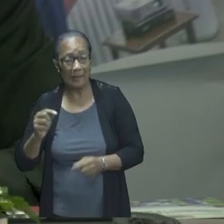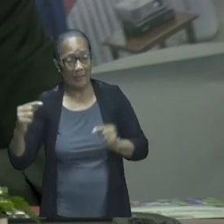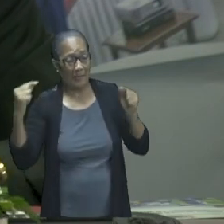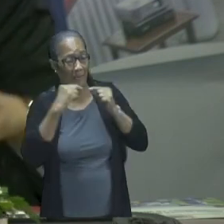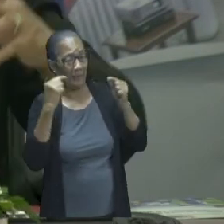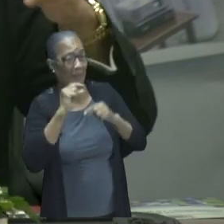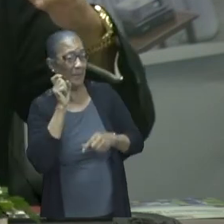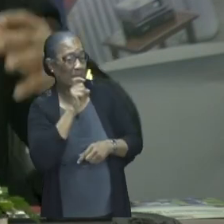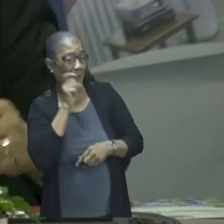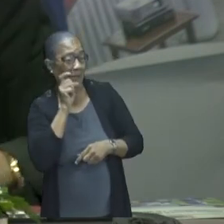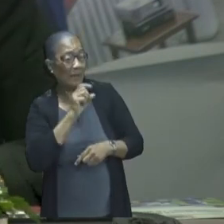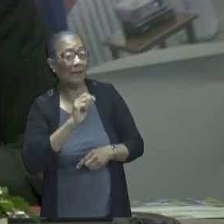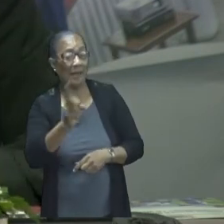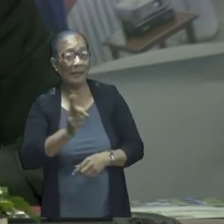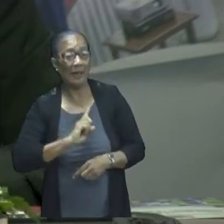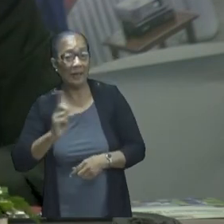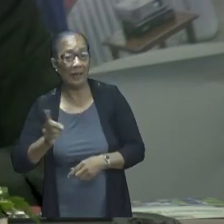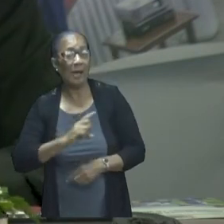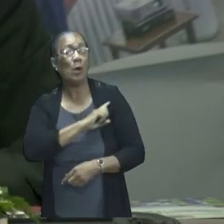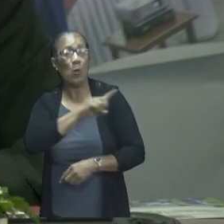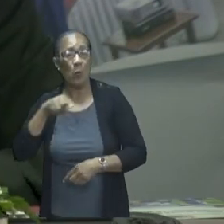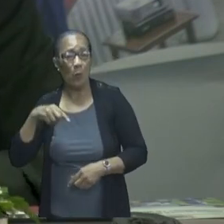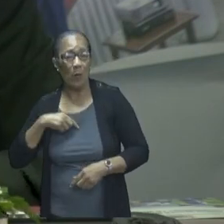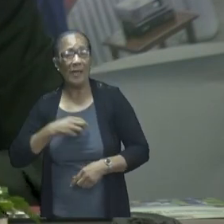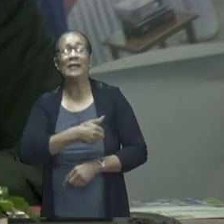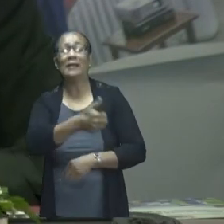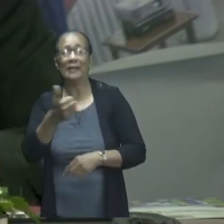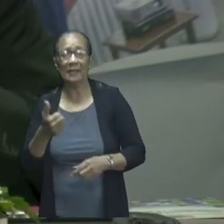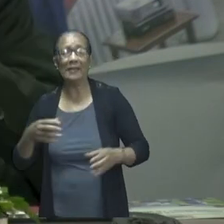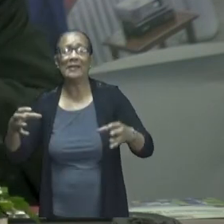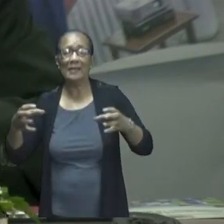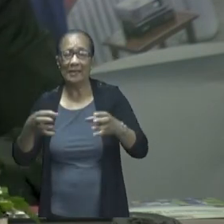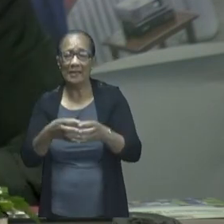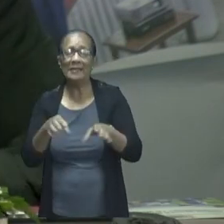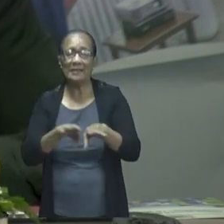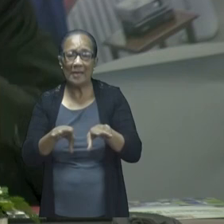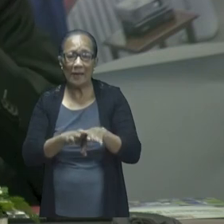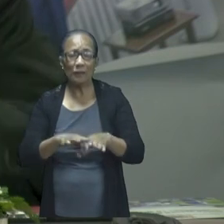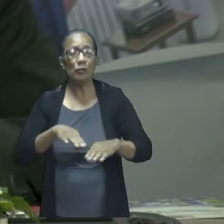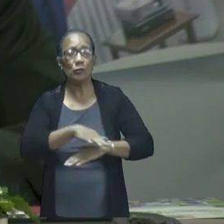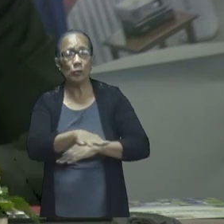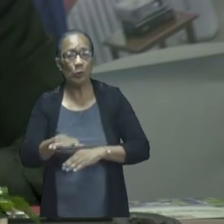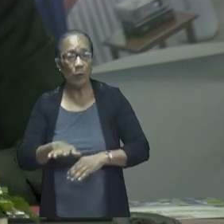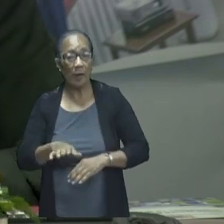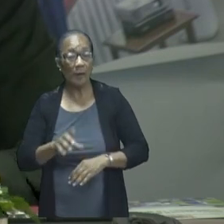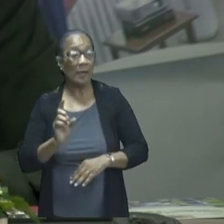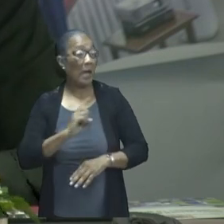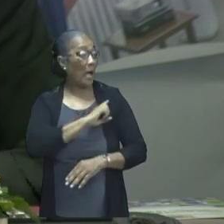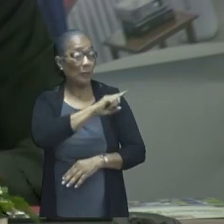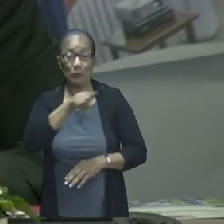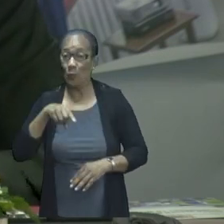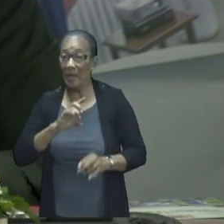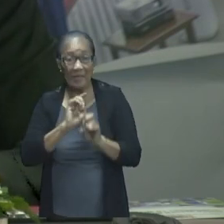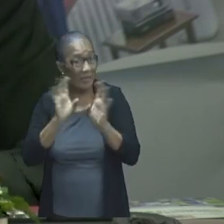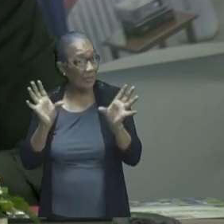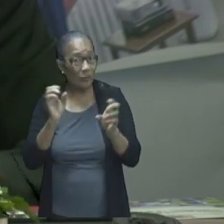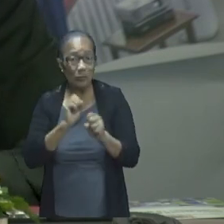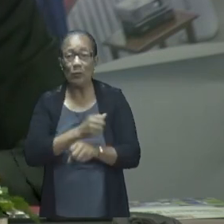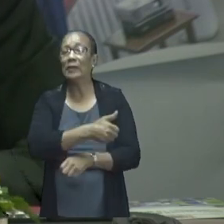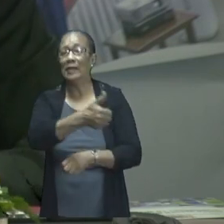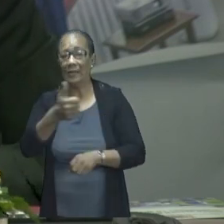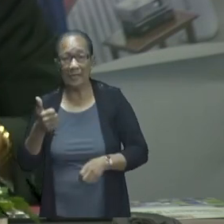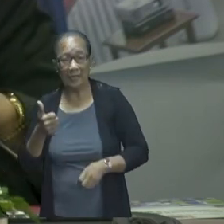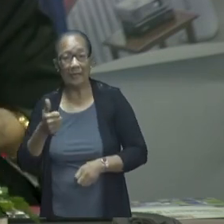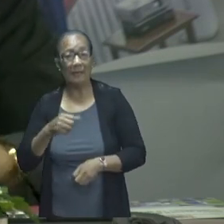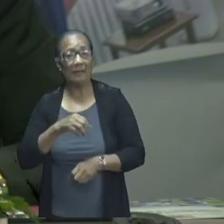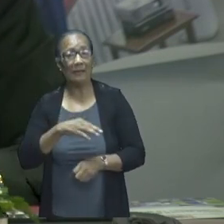want door zitten allemaal met dezelfde situatie en als we een examen doen alle allemaal voor super en dat is wat we